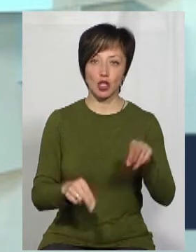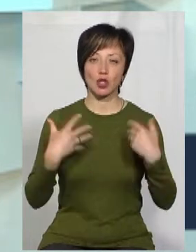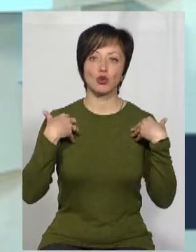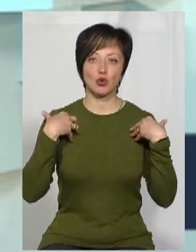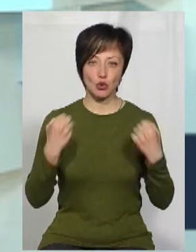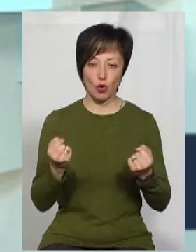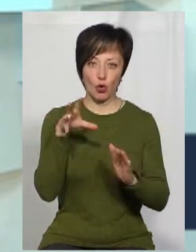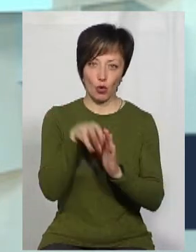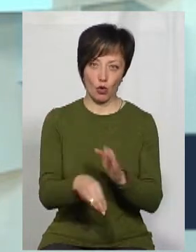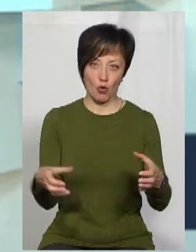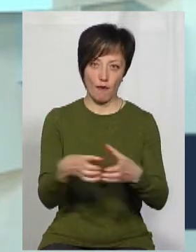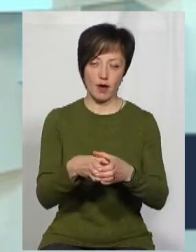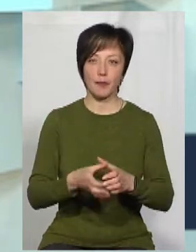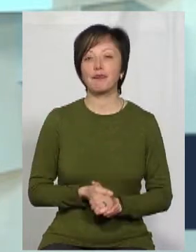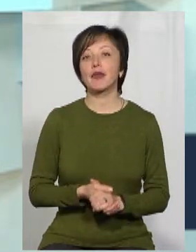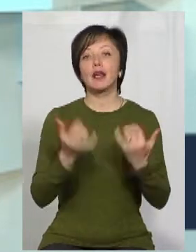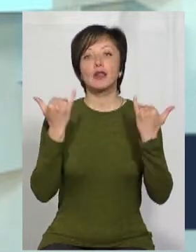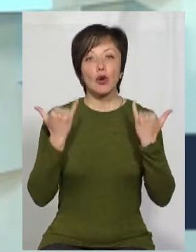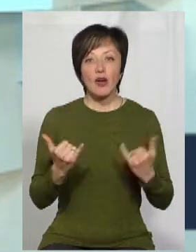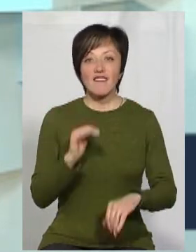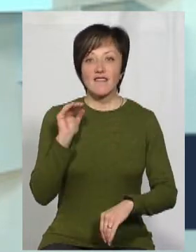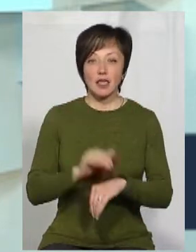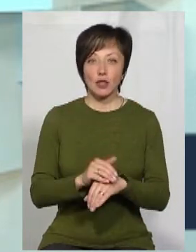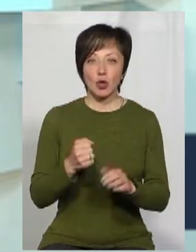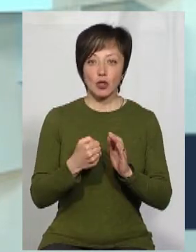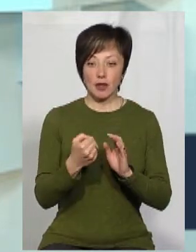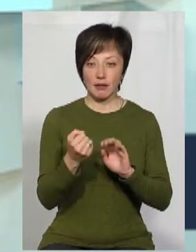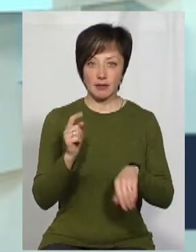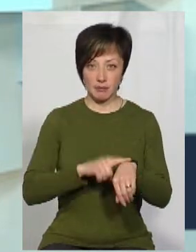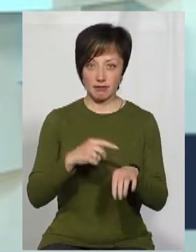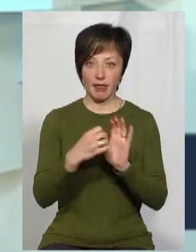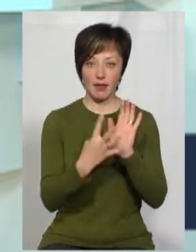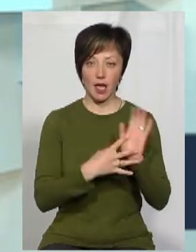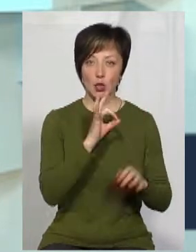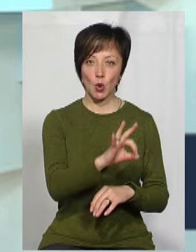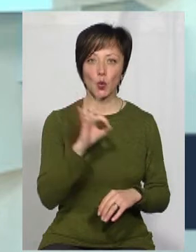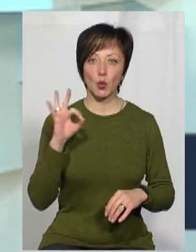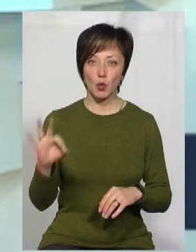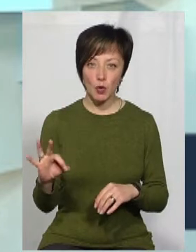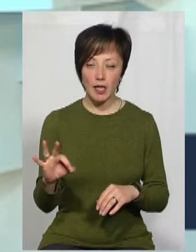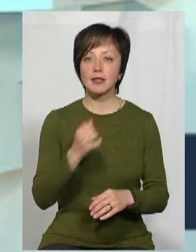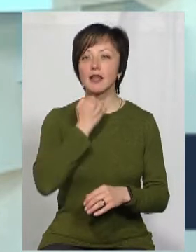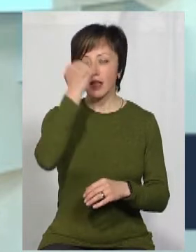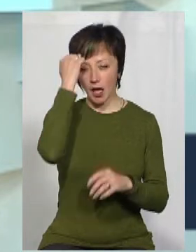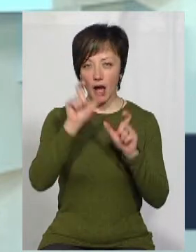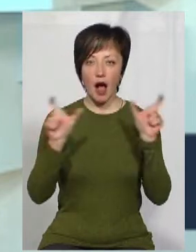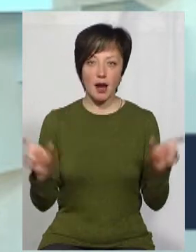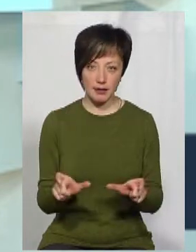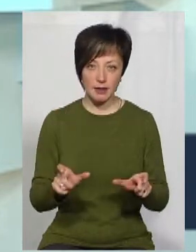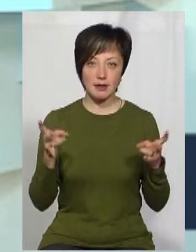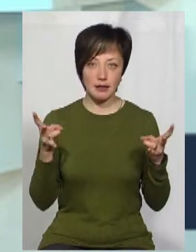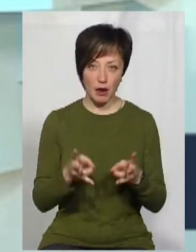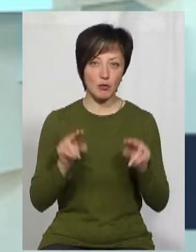теж належати до категорії одужавших. Тому сьогодні фактично до 19:00. Завдяки в тому числі і карантину, і це теж треба,